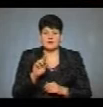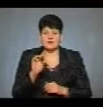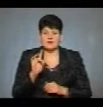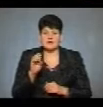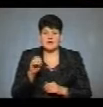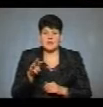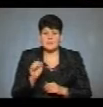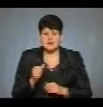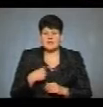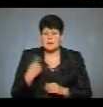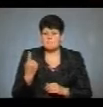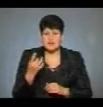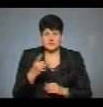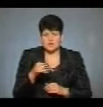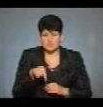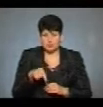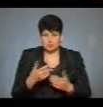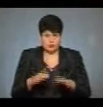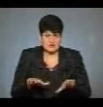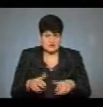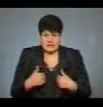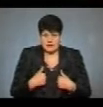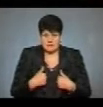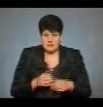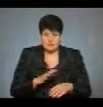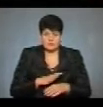Я перший раз в такому місці. Для мене було